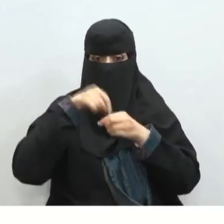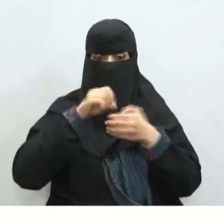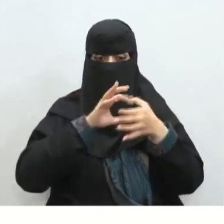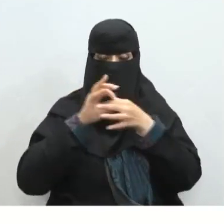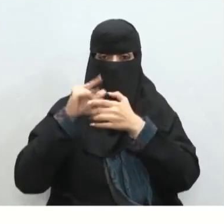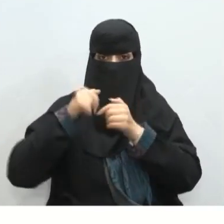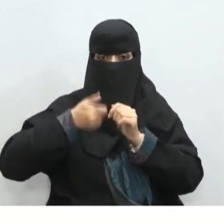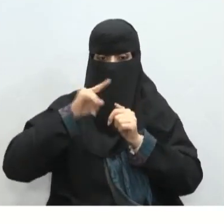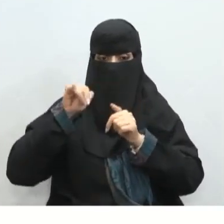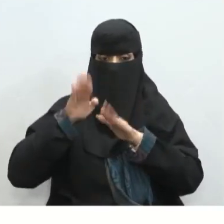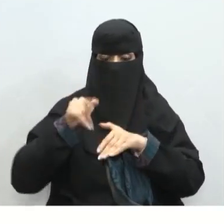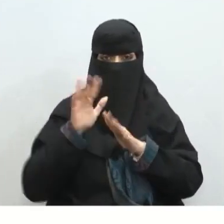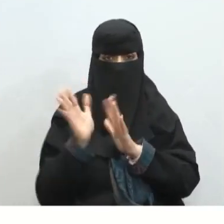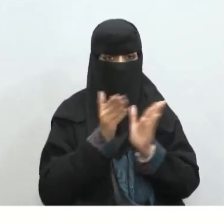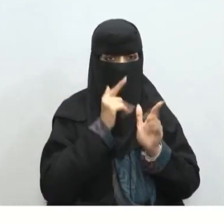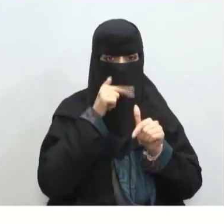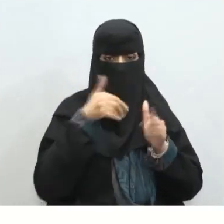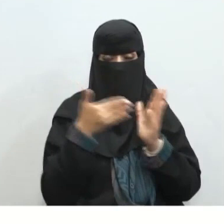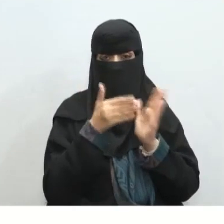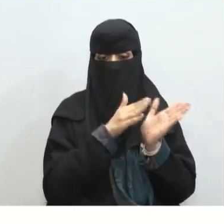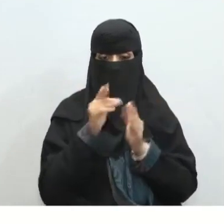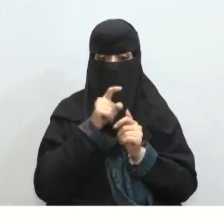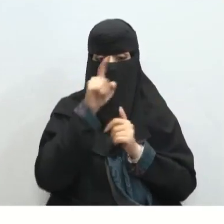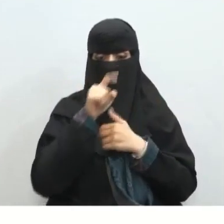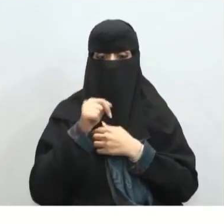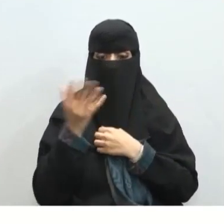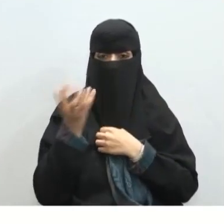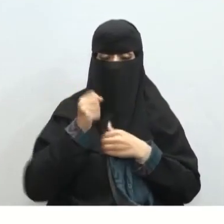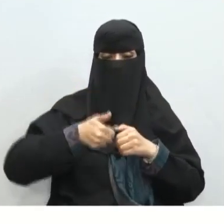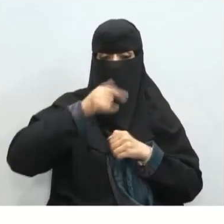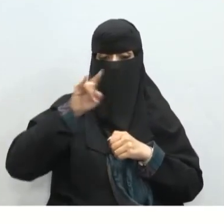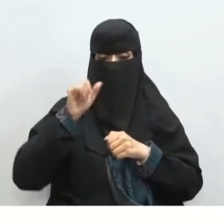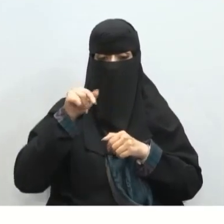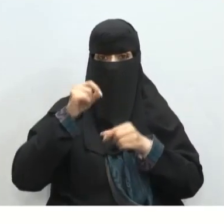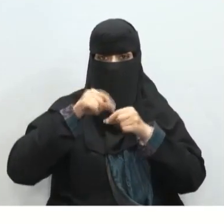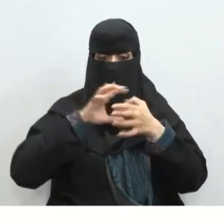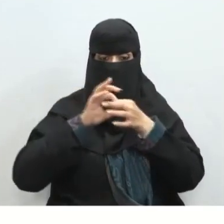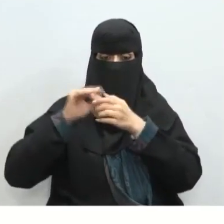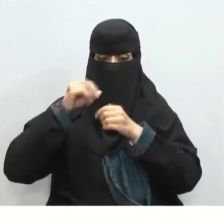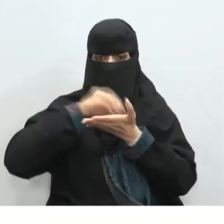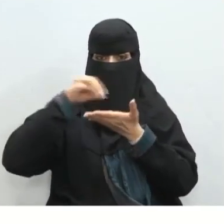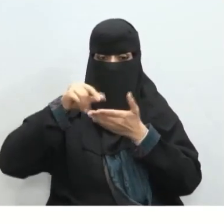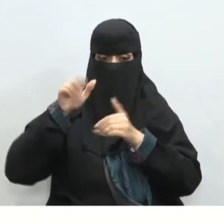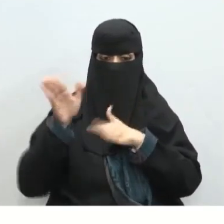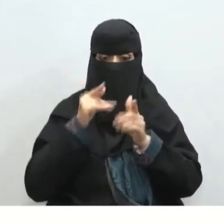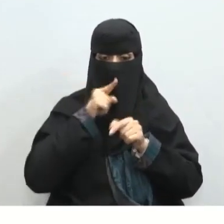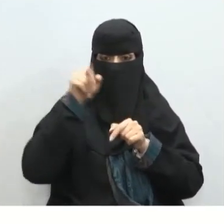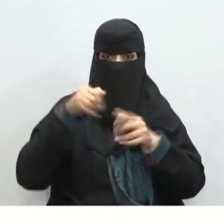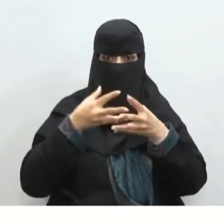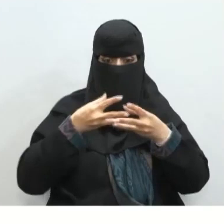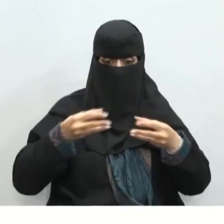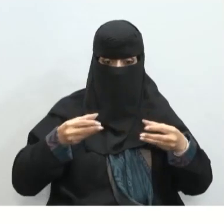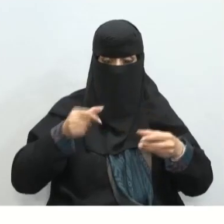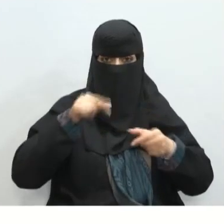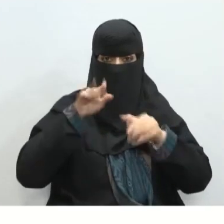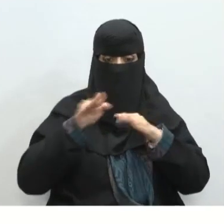الالكترون وما وجهتها النهائيه مصادر الالكترونات في سلسله نقل الالكترون هي تفكك جزيئات